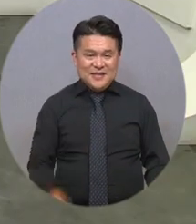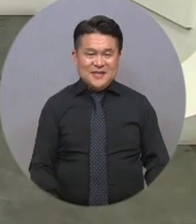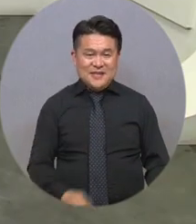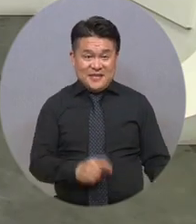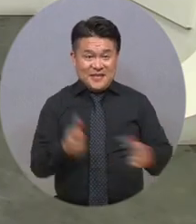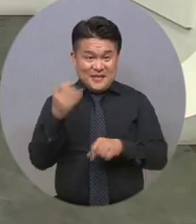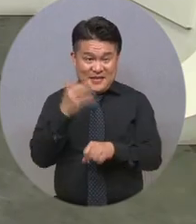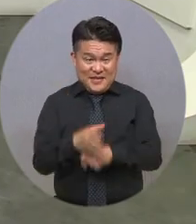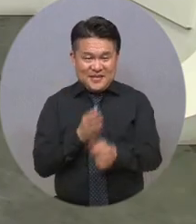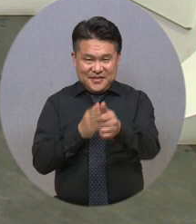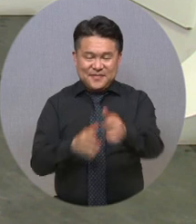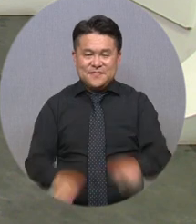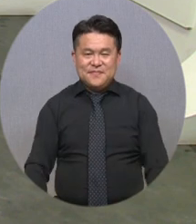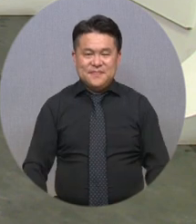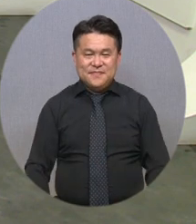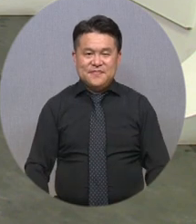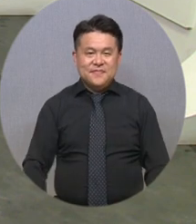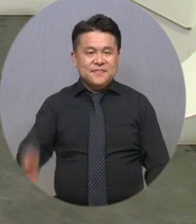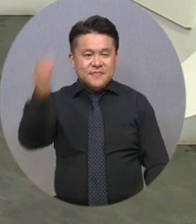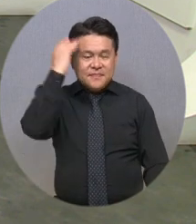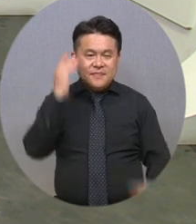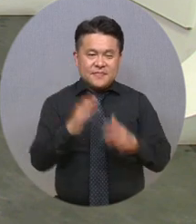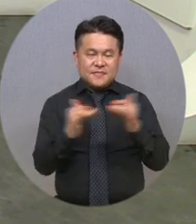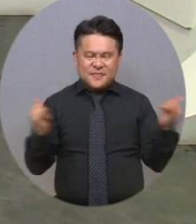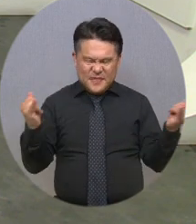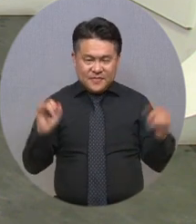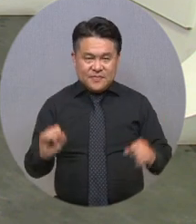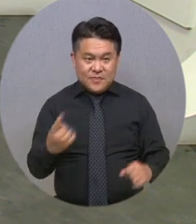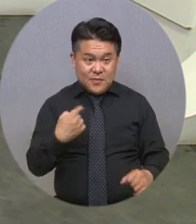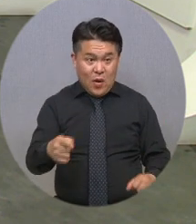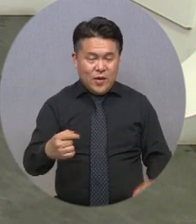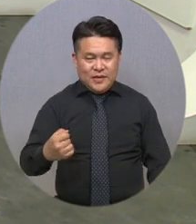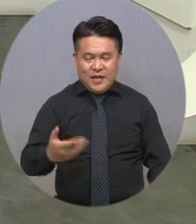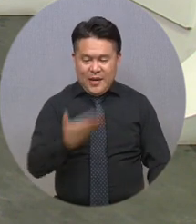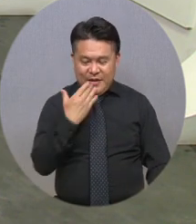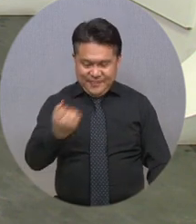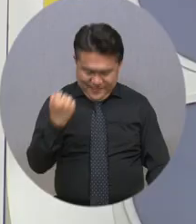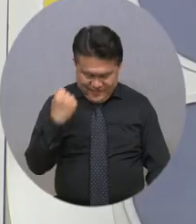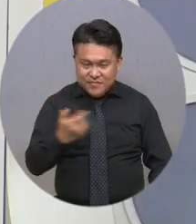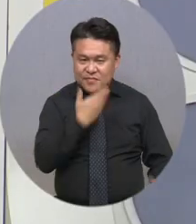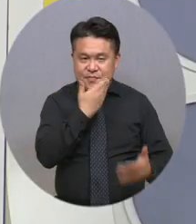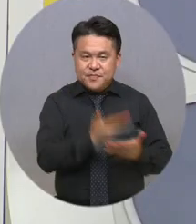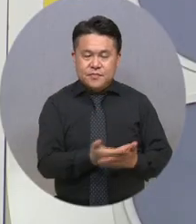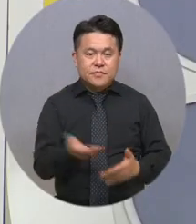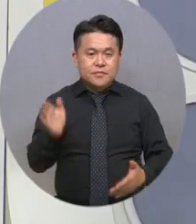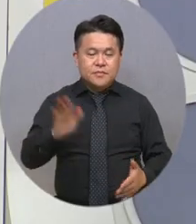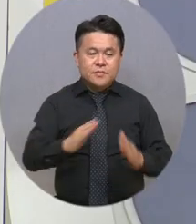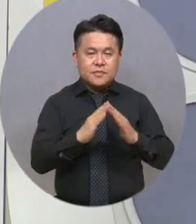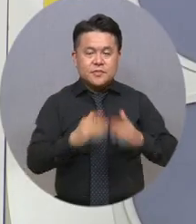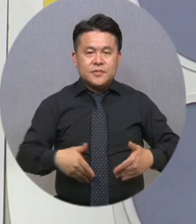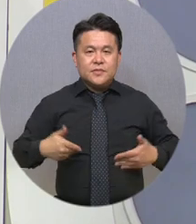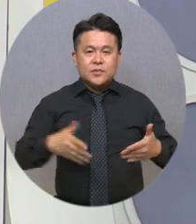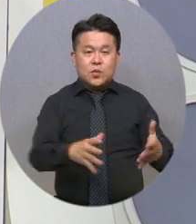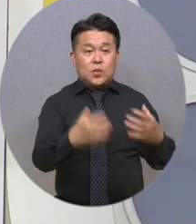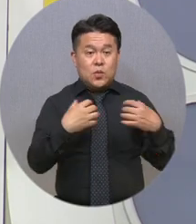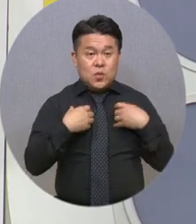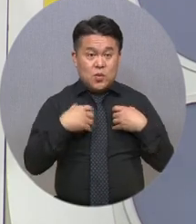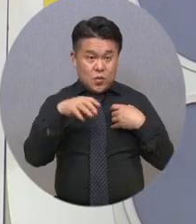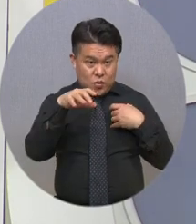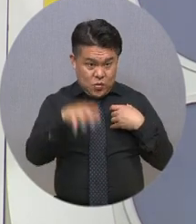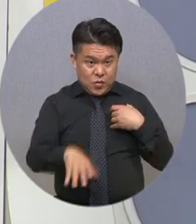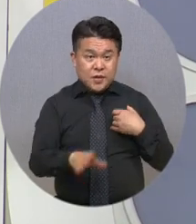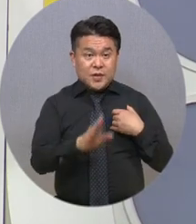농수축산물 구매하시면 되겠습니다. 맞습니다. 한국인은 역시 밥심이거든요. 아, 네, 맞아요. 아니, 그나저나 전남도청에 특히 남도장터에